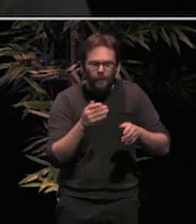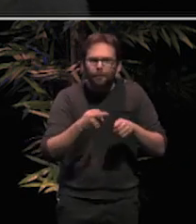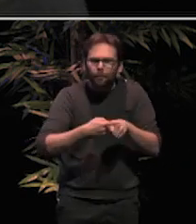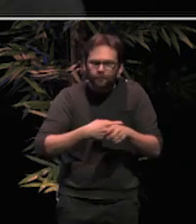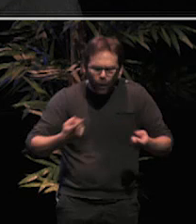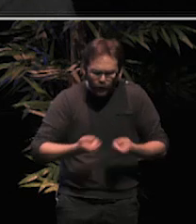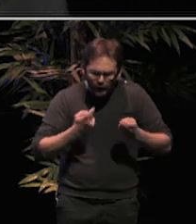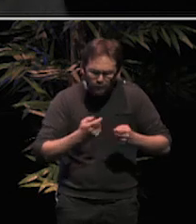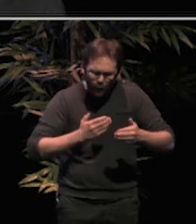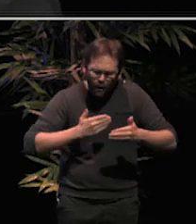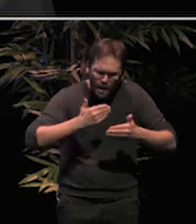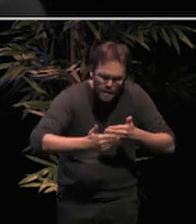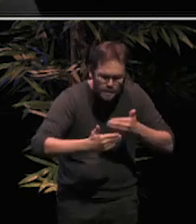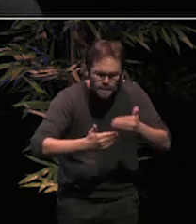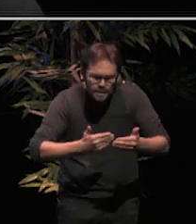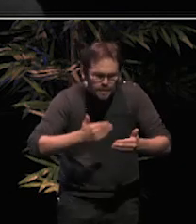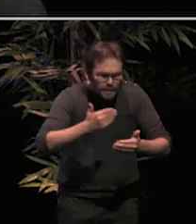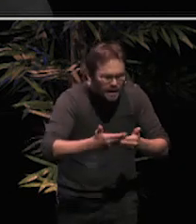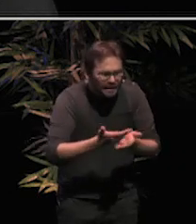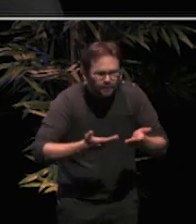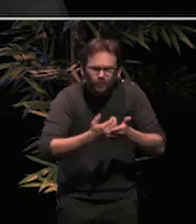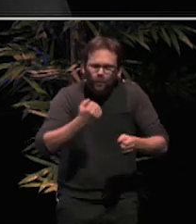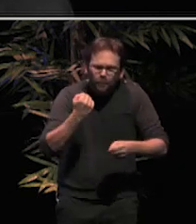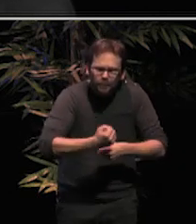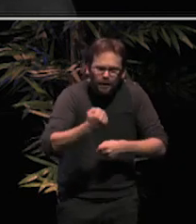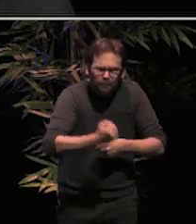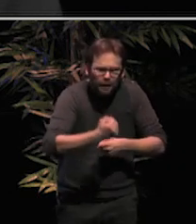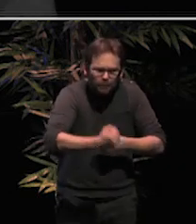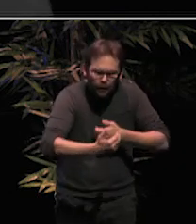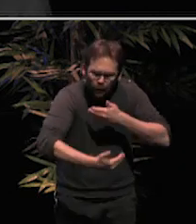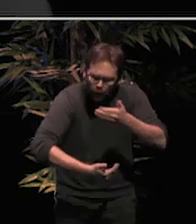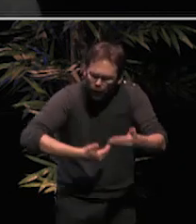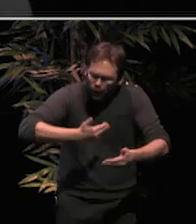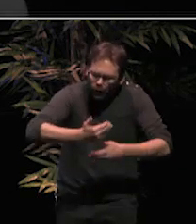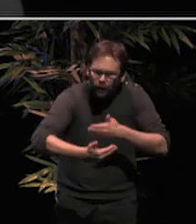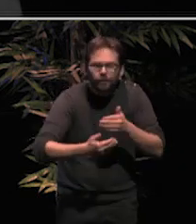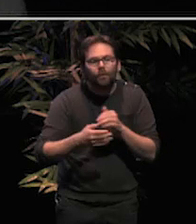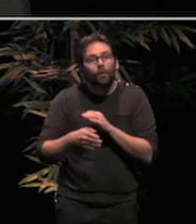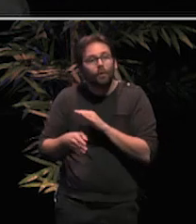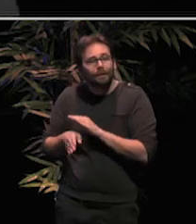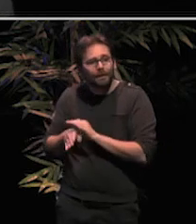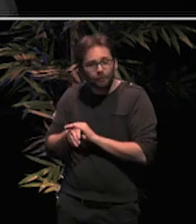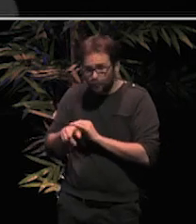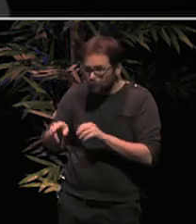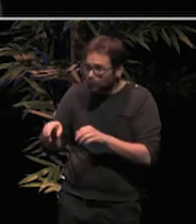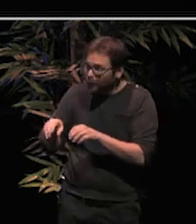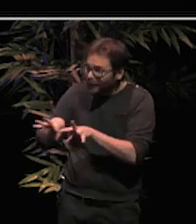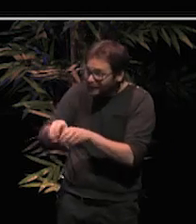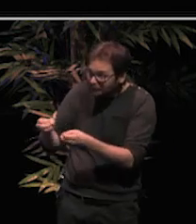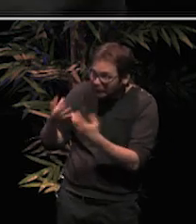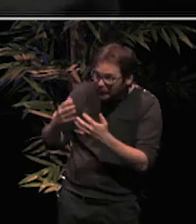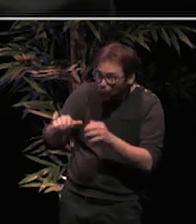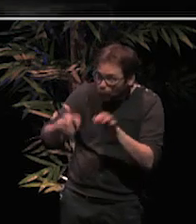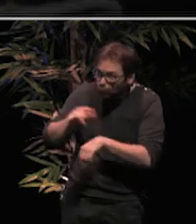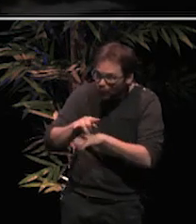d'entraînement. Donc, aller chercher des conditions de plus en plus dures. Au début, mon équipe me lâchait 12 heures, puis 20 heures,